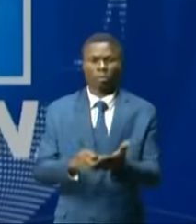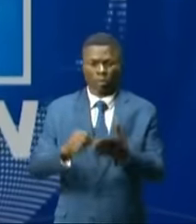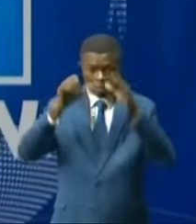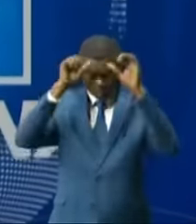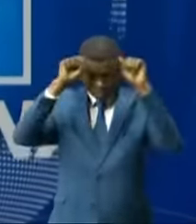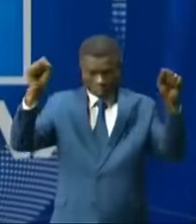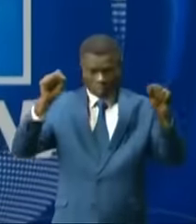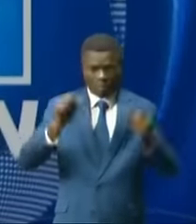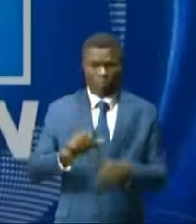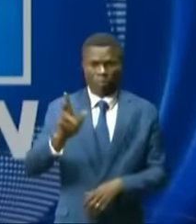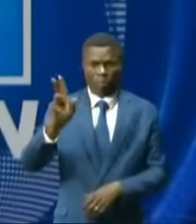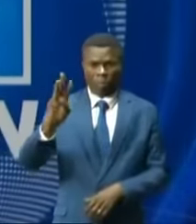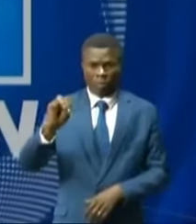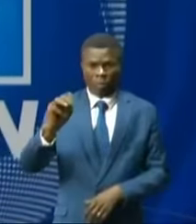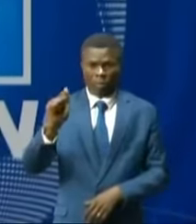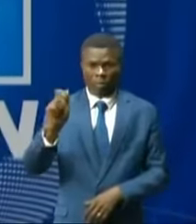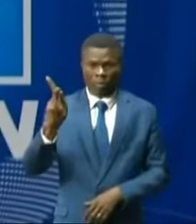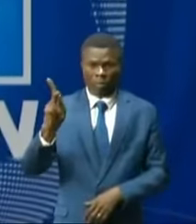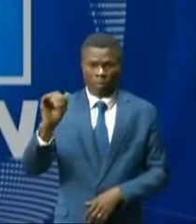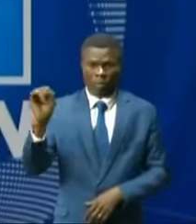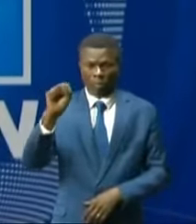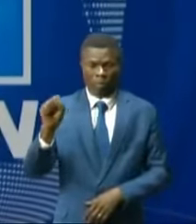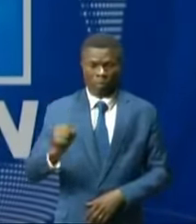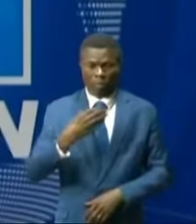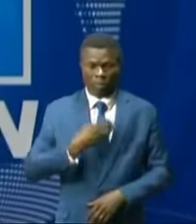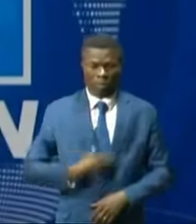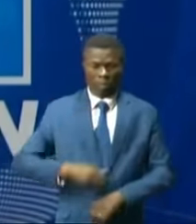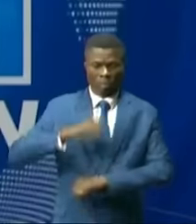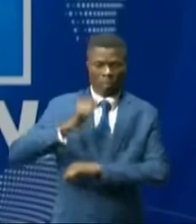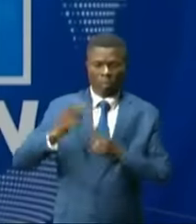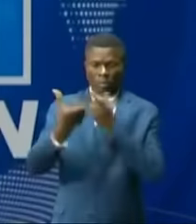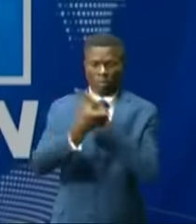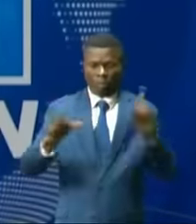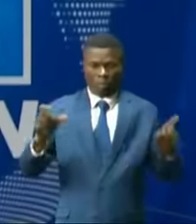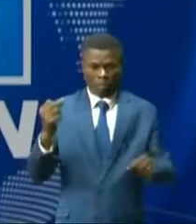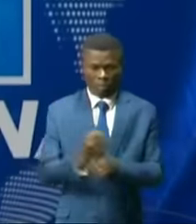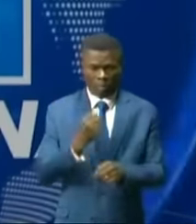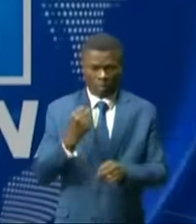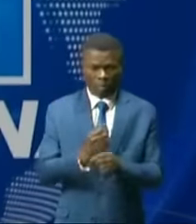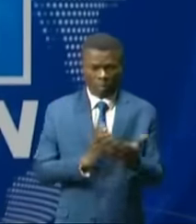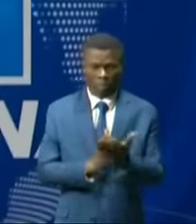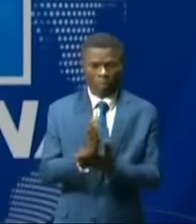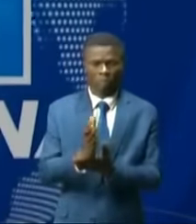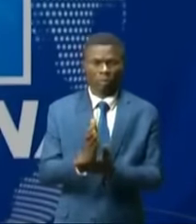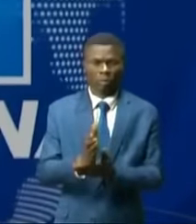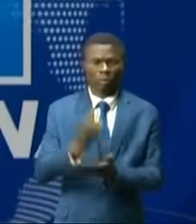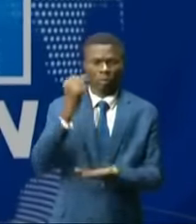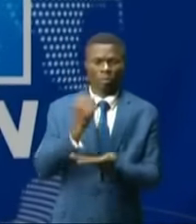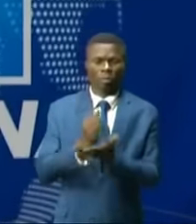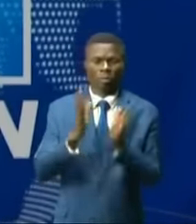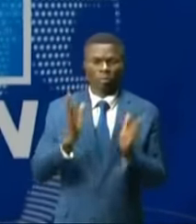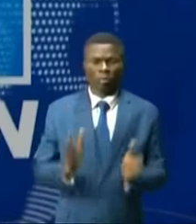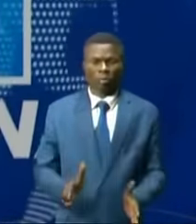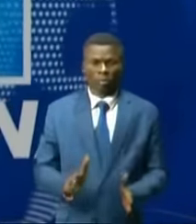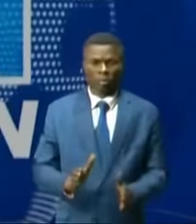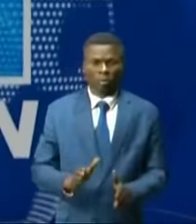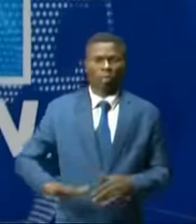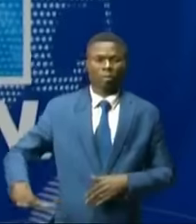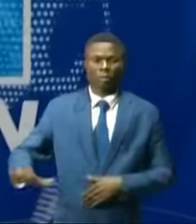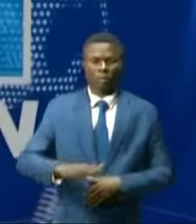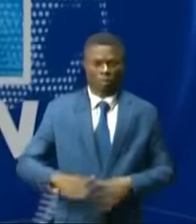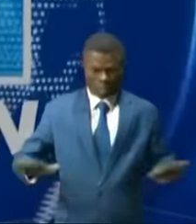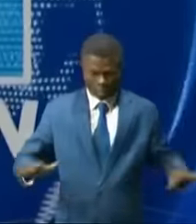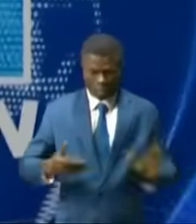président Macky Sall, ce qui donne à cet avocat de carrière la liberté d'exercer pleinement ses fonctions de diplomate après